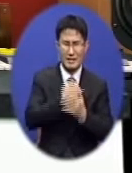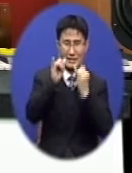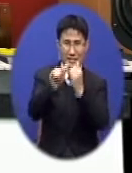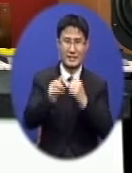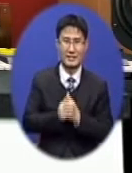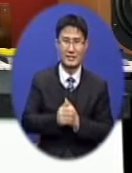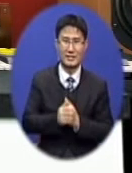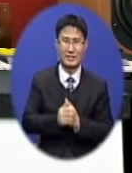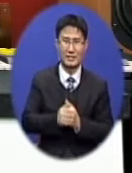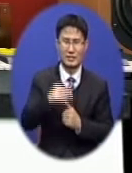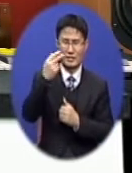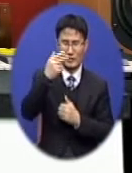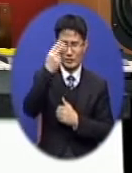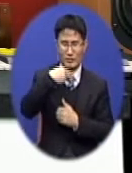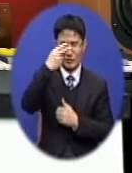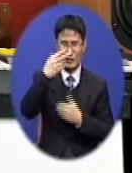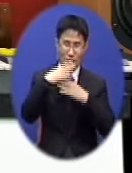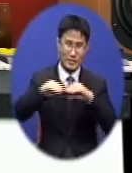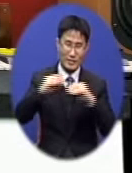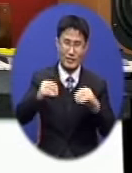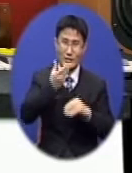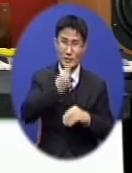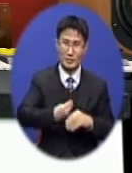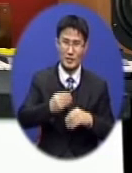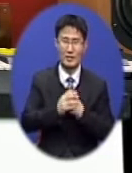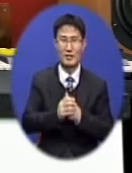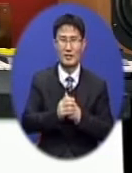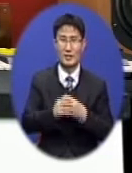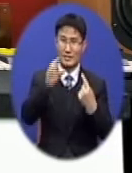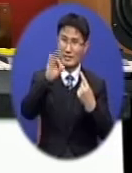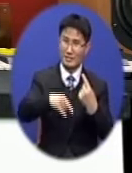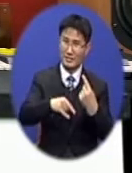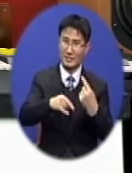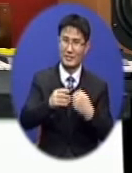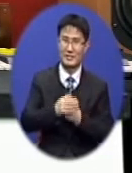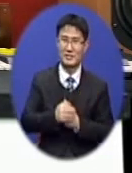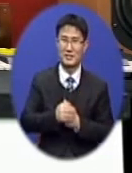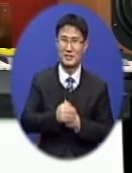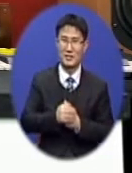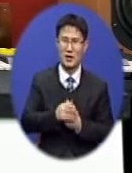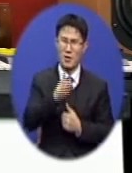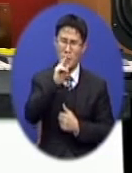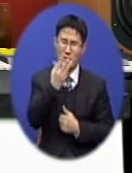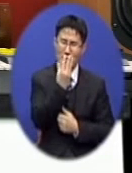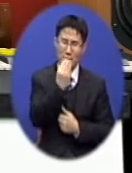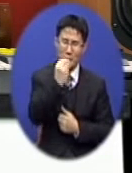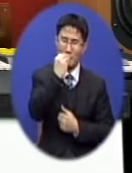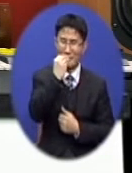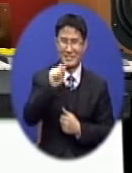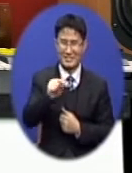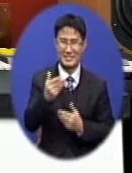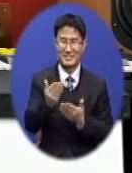아차상에게는 숙취해소 음료를 드립니다. 네. 그리고 오늘 영예 장원 수상자에게는 홍삼